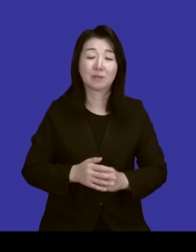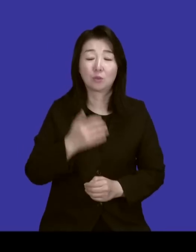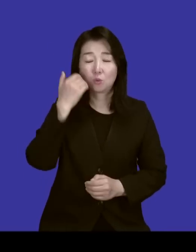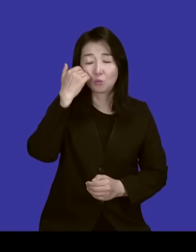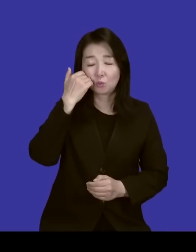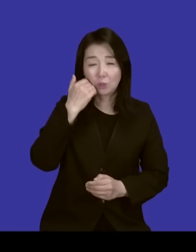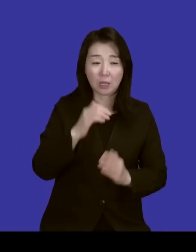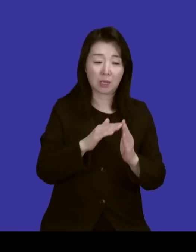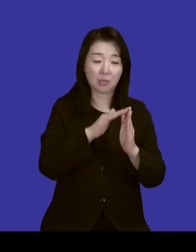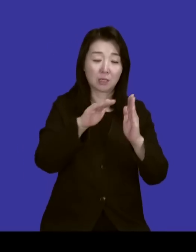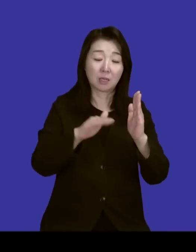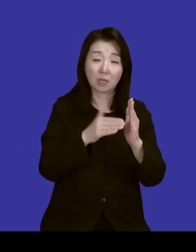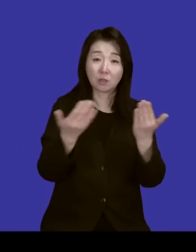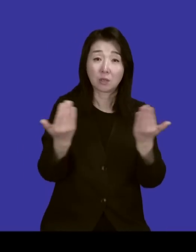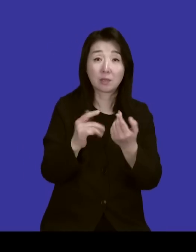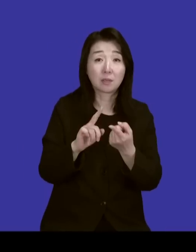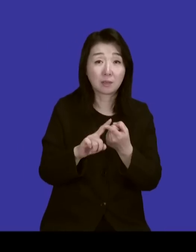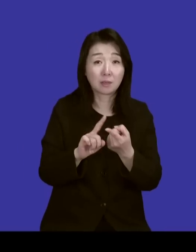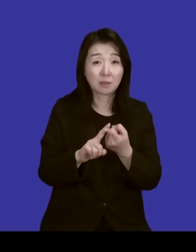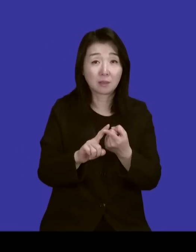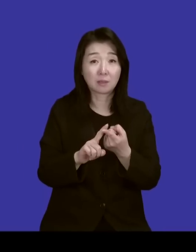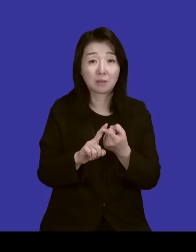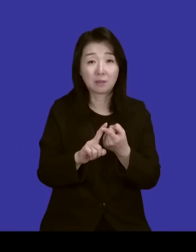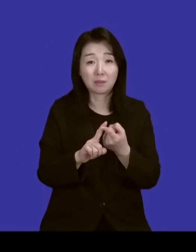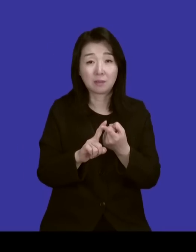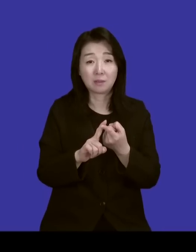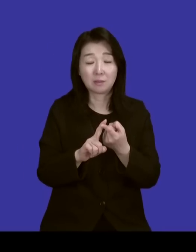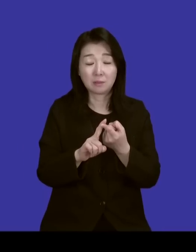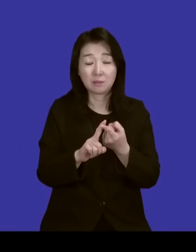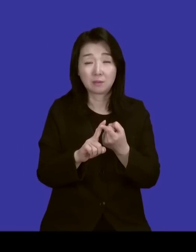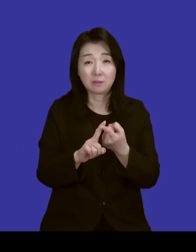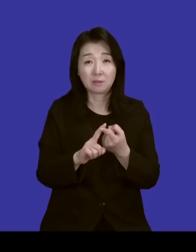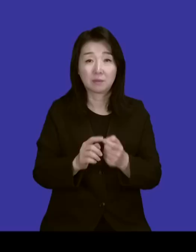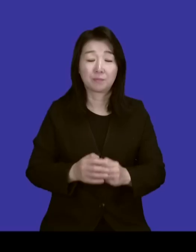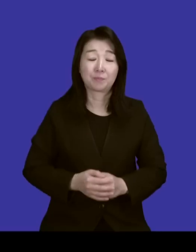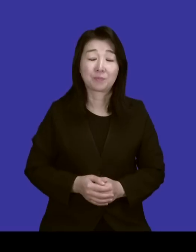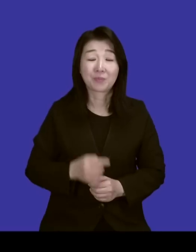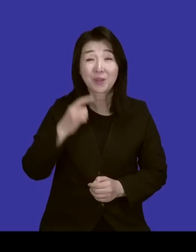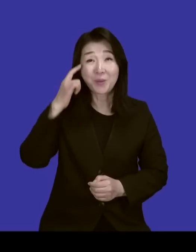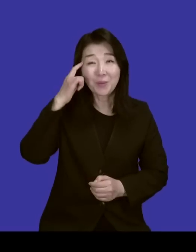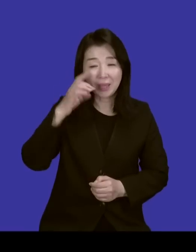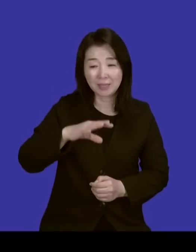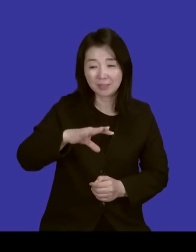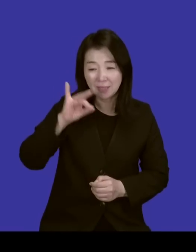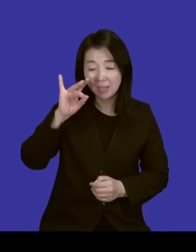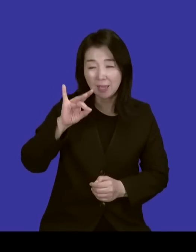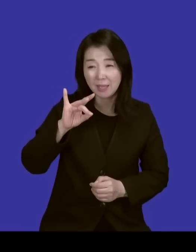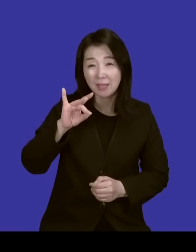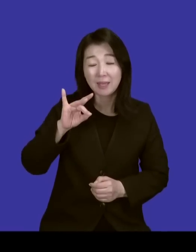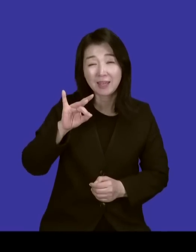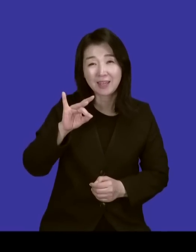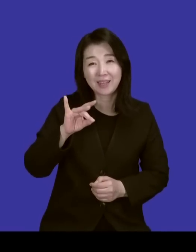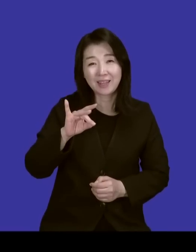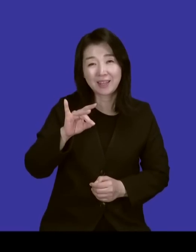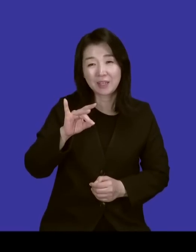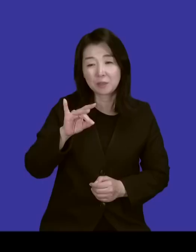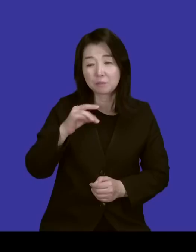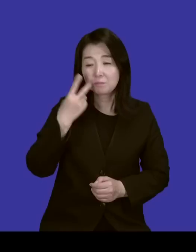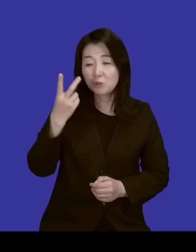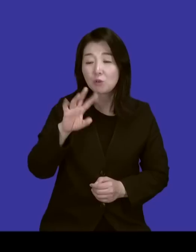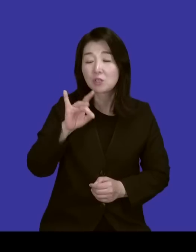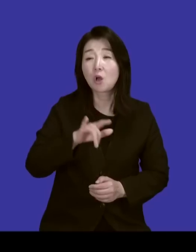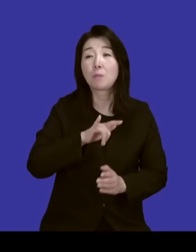가정 사역을 제가 처음에 갔던 곳이 미국의 디트로이트라는 도시예요. 자동차 도시.